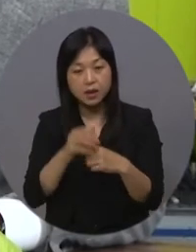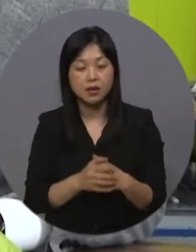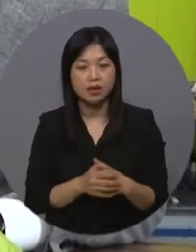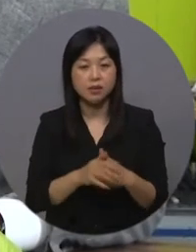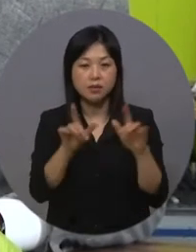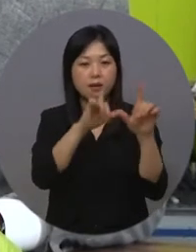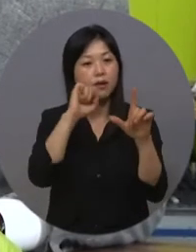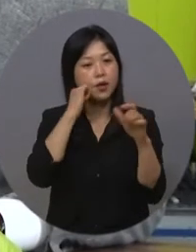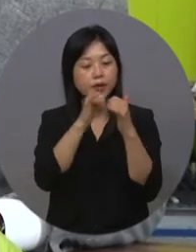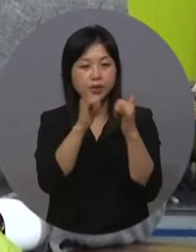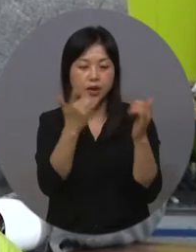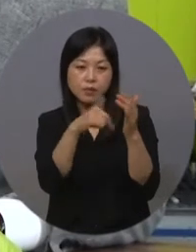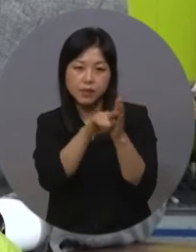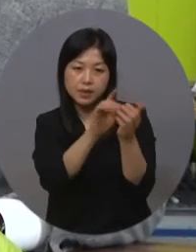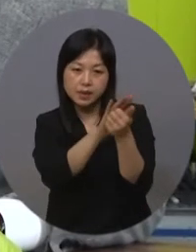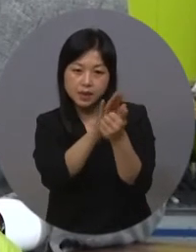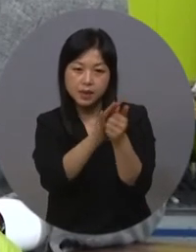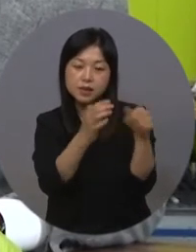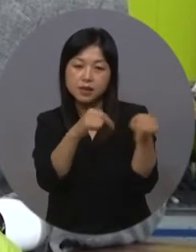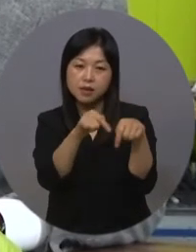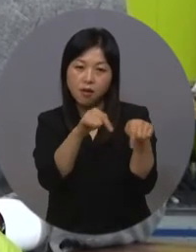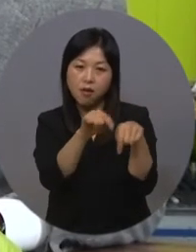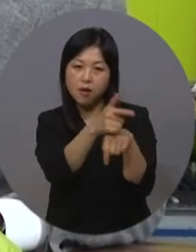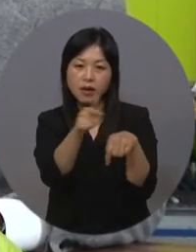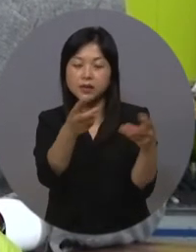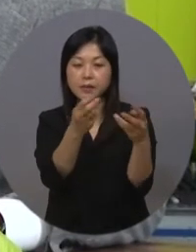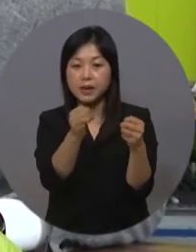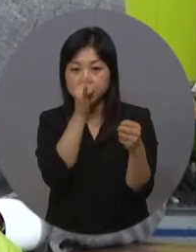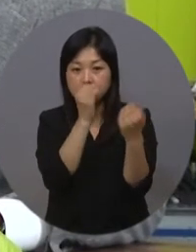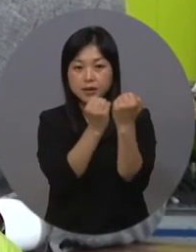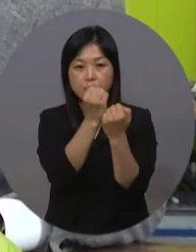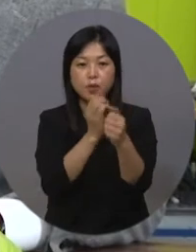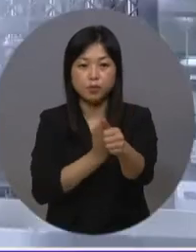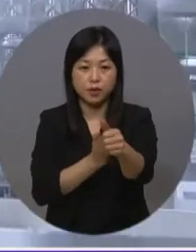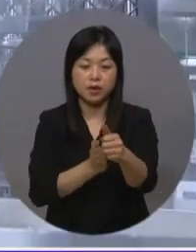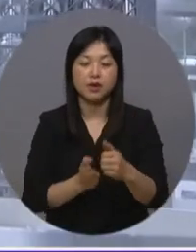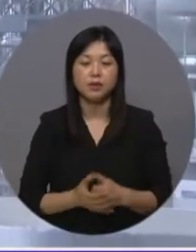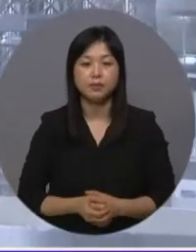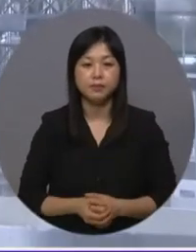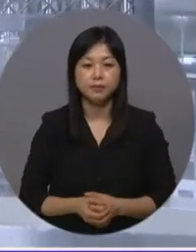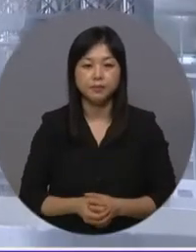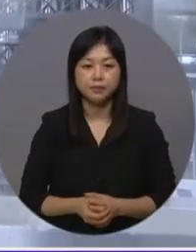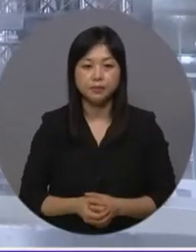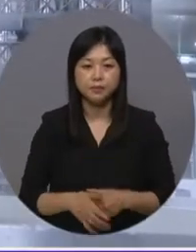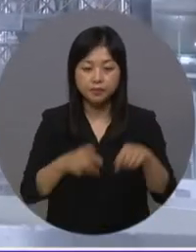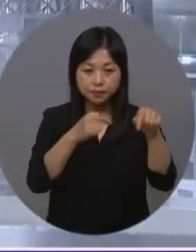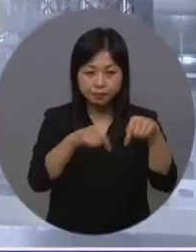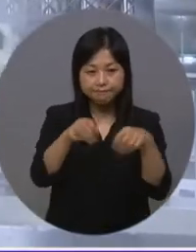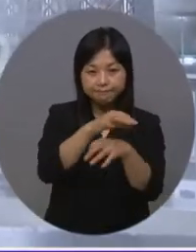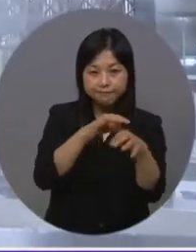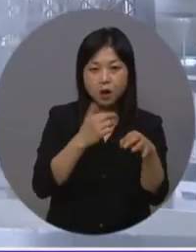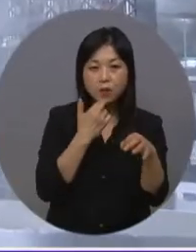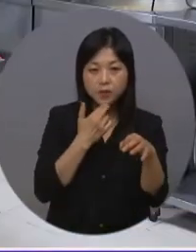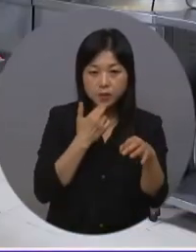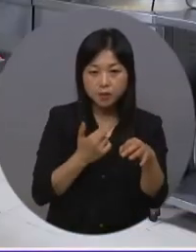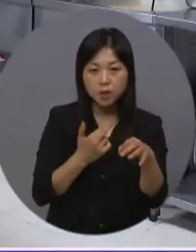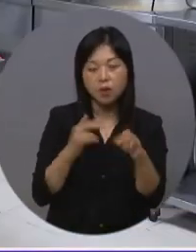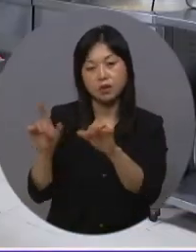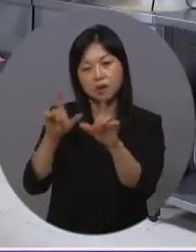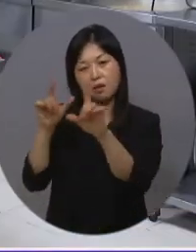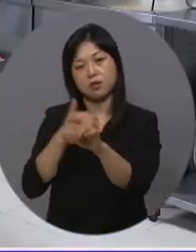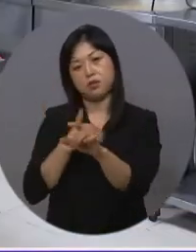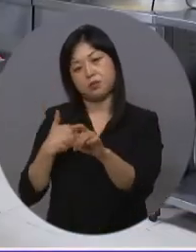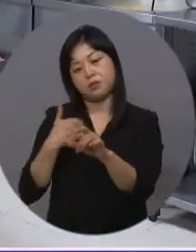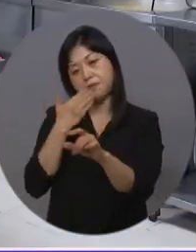정책들을 많이 또 하고 계시다고 알고 있는데 네. 그 설명 좀 부탁드리겠습니다. 정치나 행정이 없어도 충분히 삶을